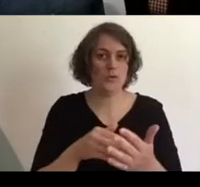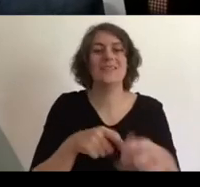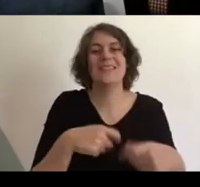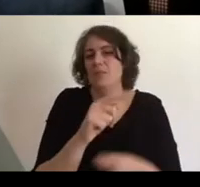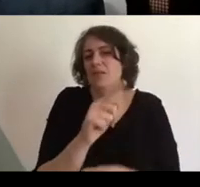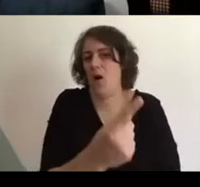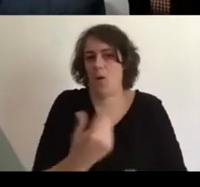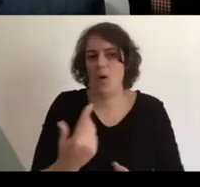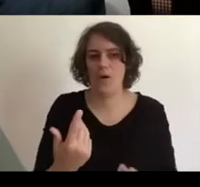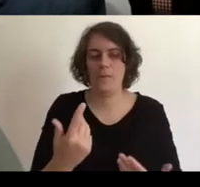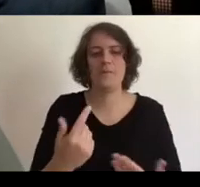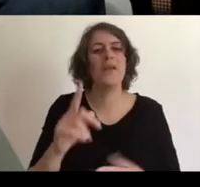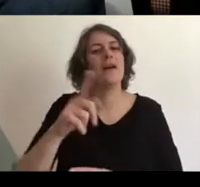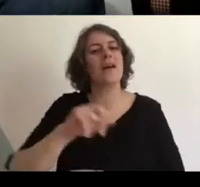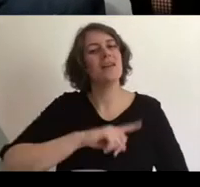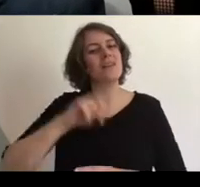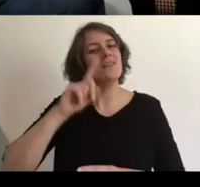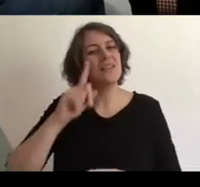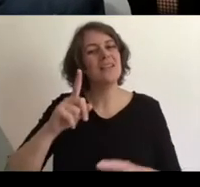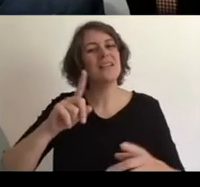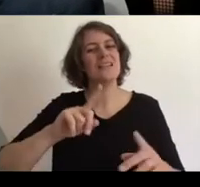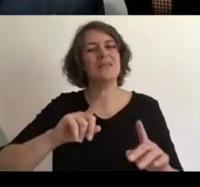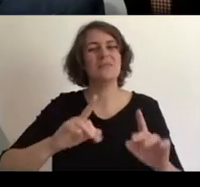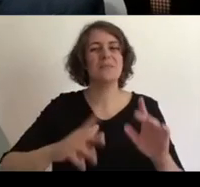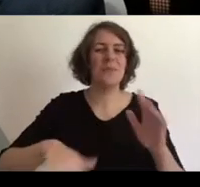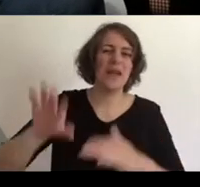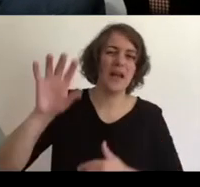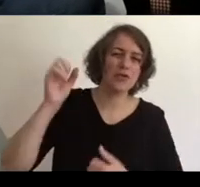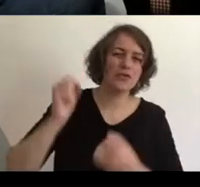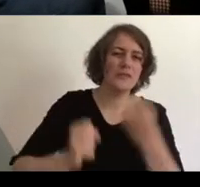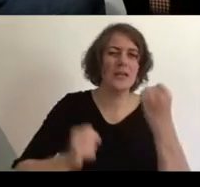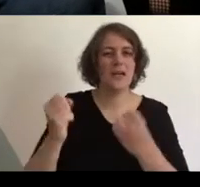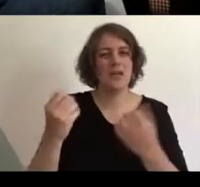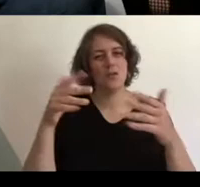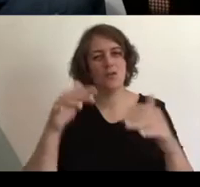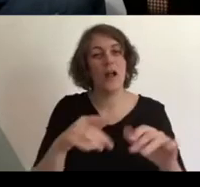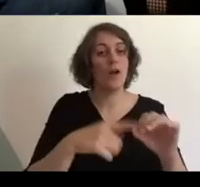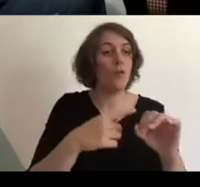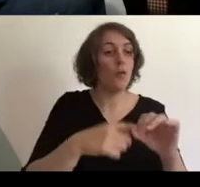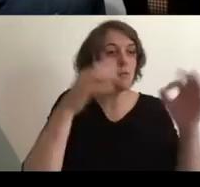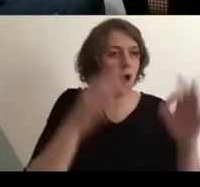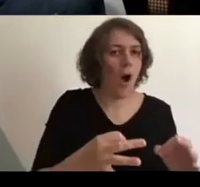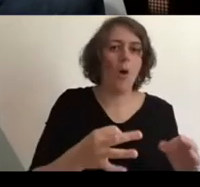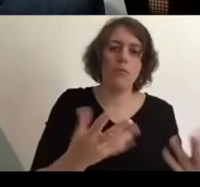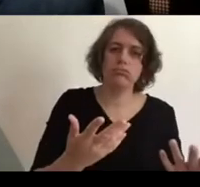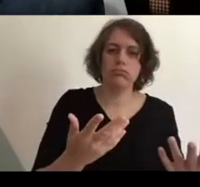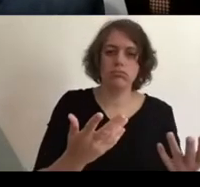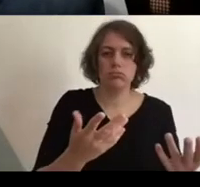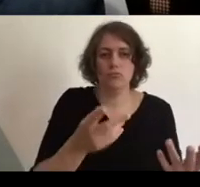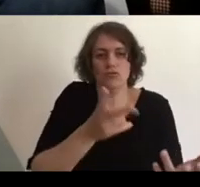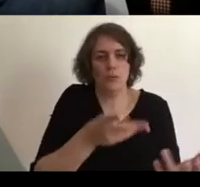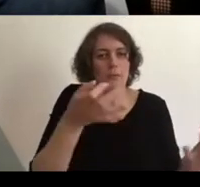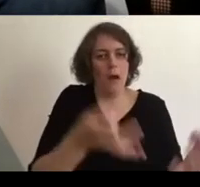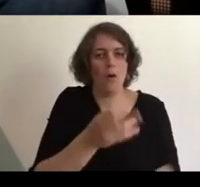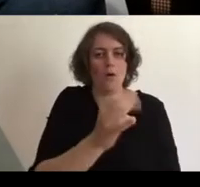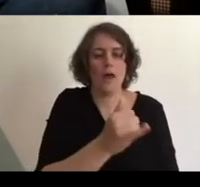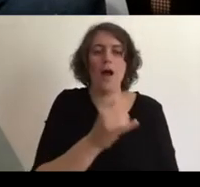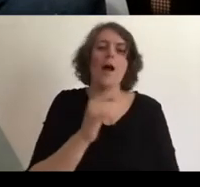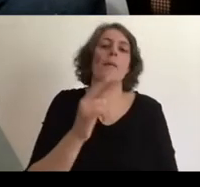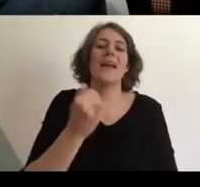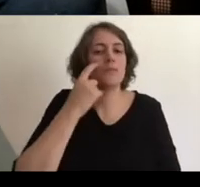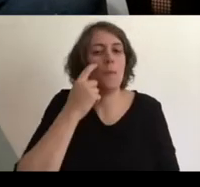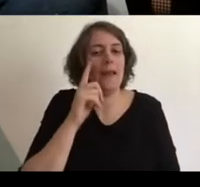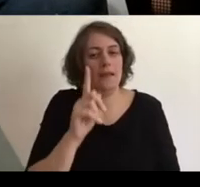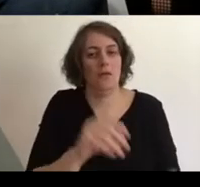selber finde halt, was ich daran ganz schwierig finde, nicht nur, dass wir eine Quote brauchen, das ist so momentan, aber dass sozusagen